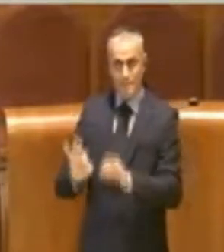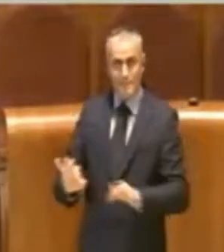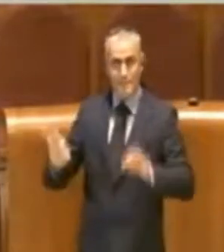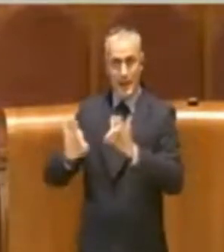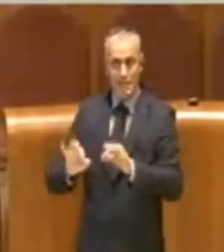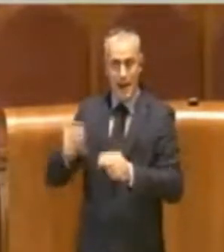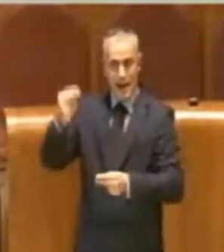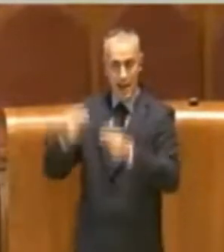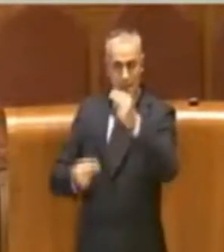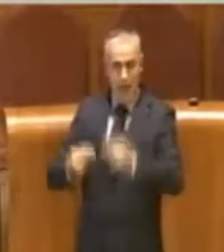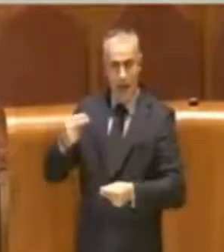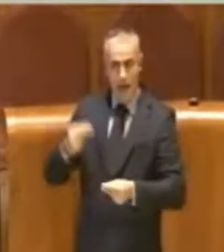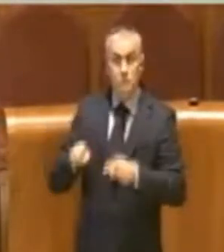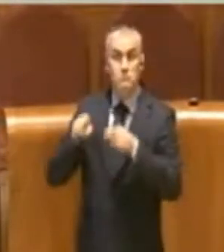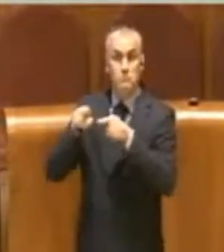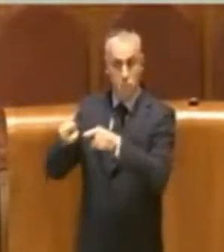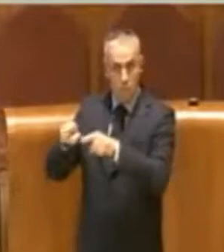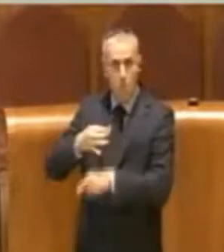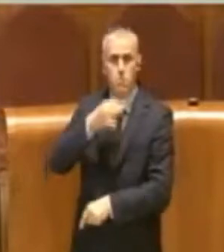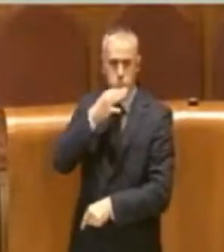è titolato a